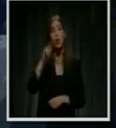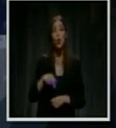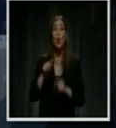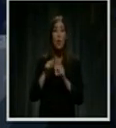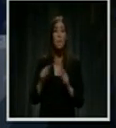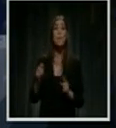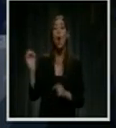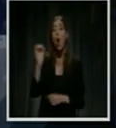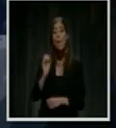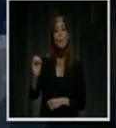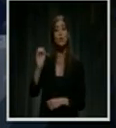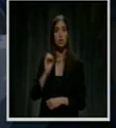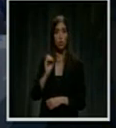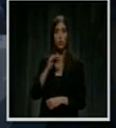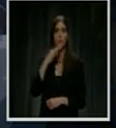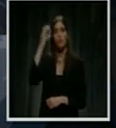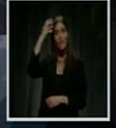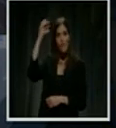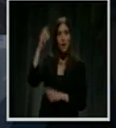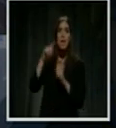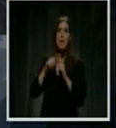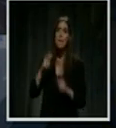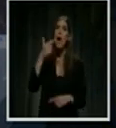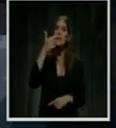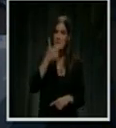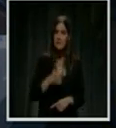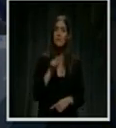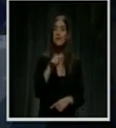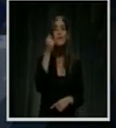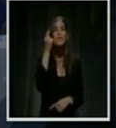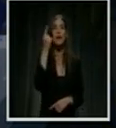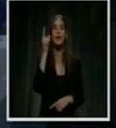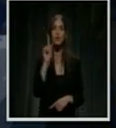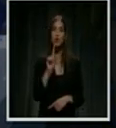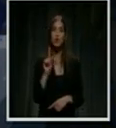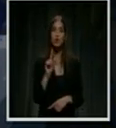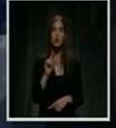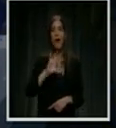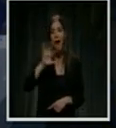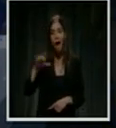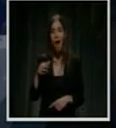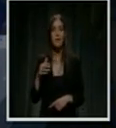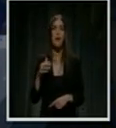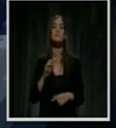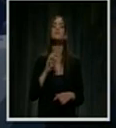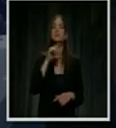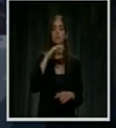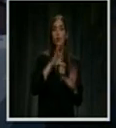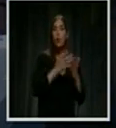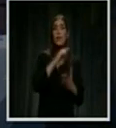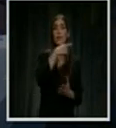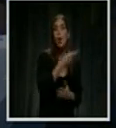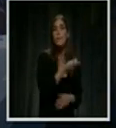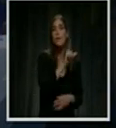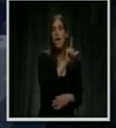ġej fl-għażliet illi għandek quddiemek ftakar. Ftakar f'xi ħadd illi qiegħed iwedek u ma jwettaqx, jew ma jwedek